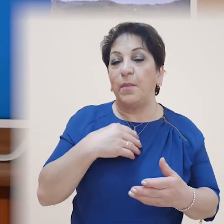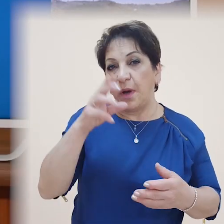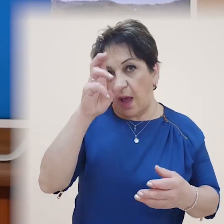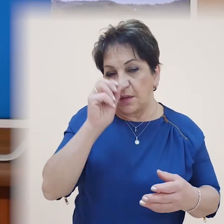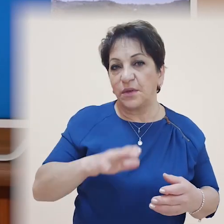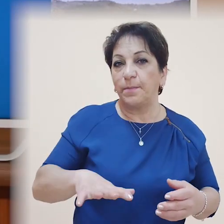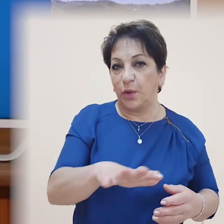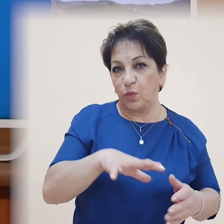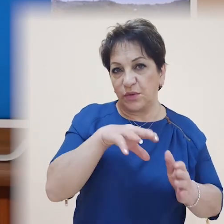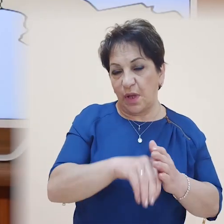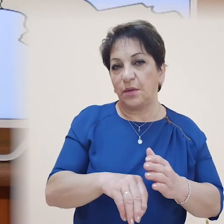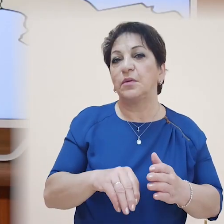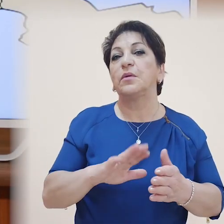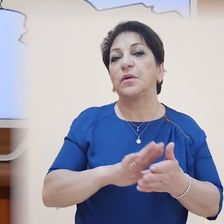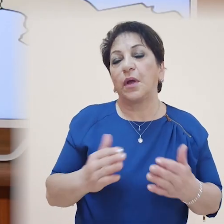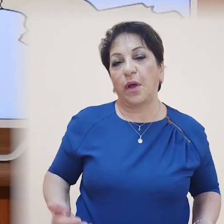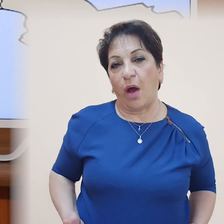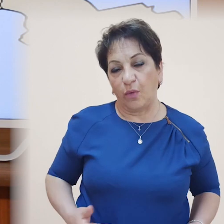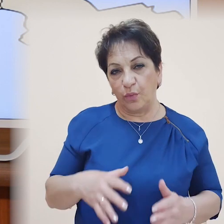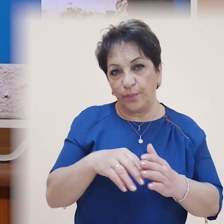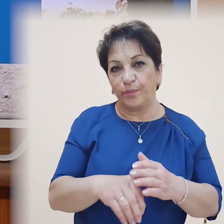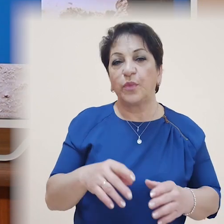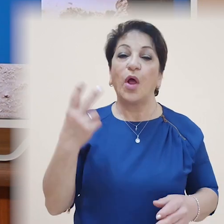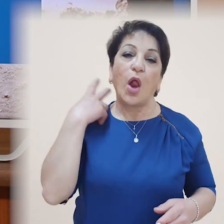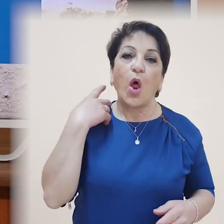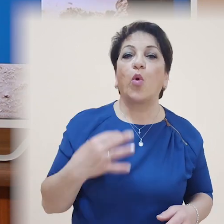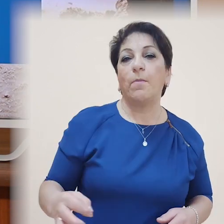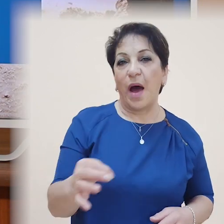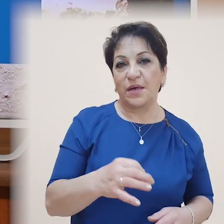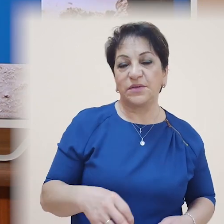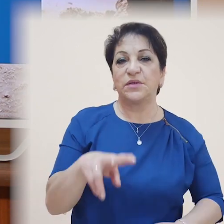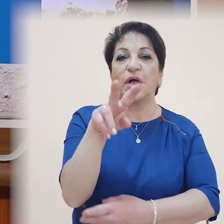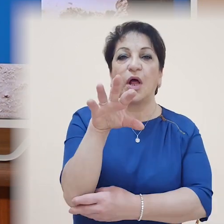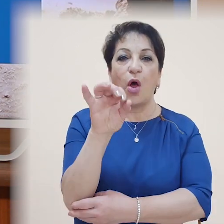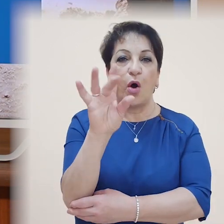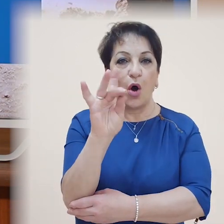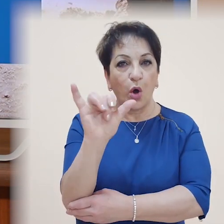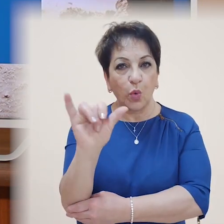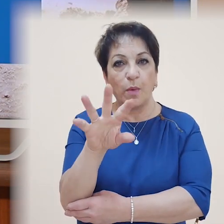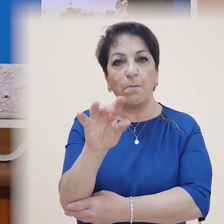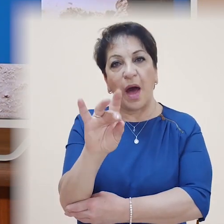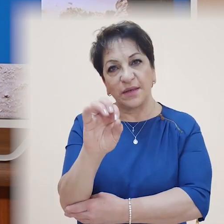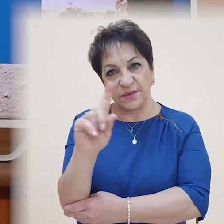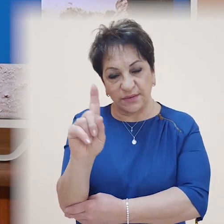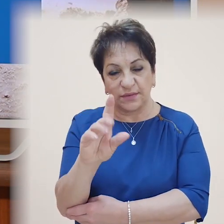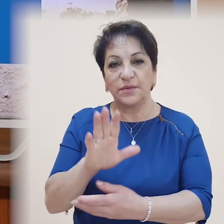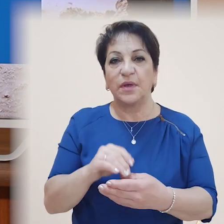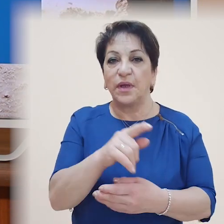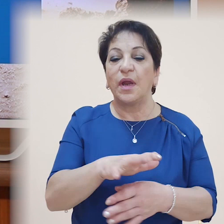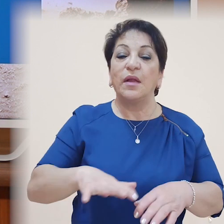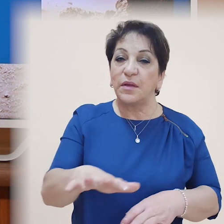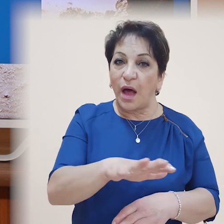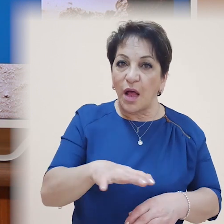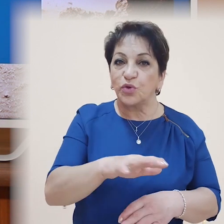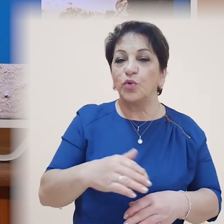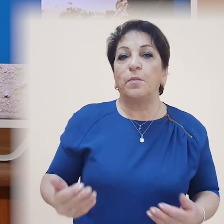երկրի ընդհանորդ ընտեսական արդյունքում։ լորու մարզ։ Մարզը իր տարածքով և բնակչության